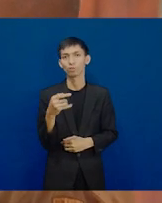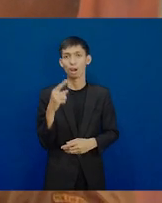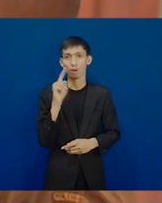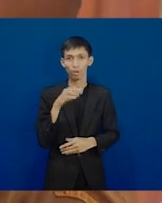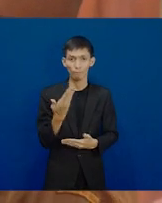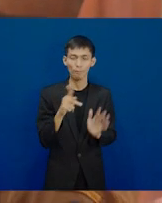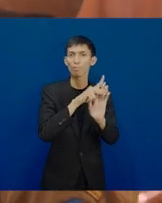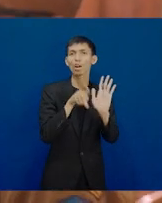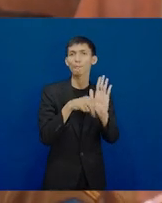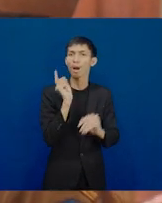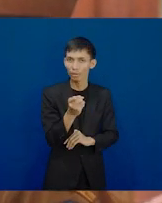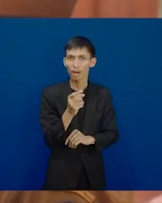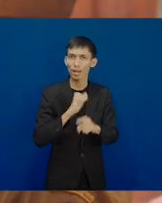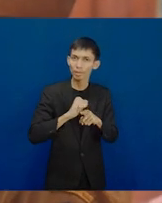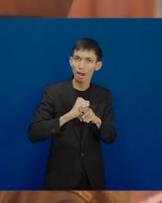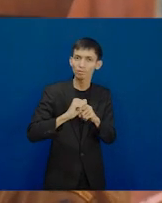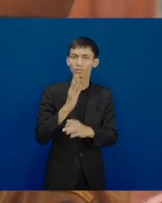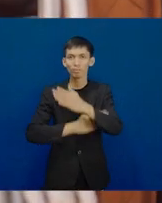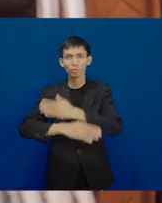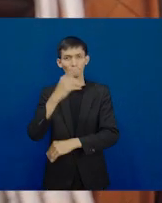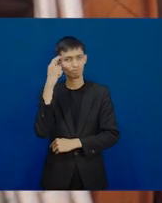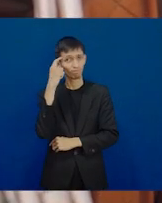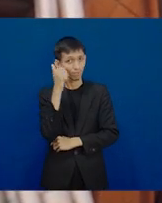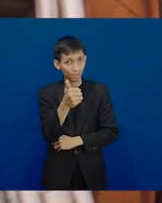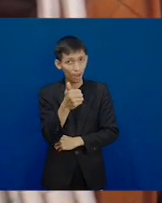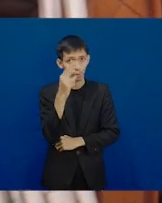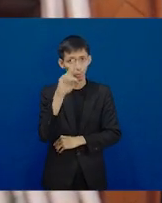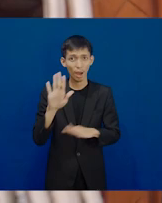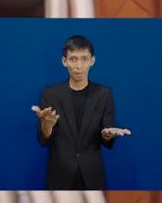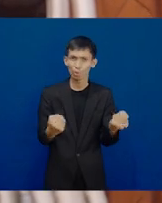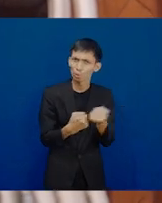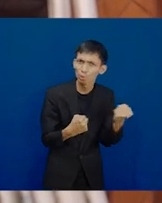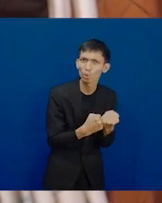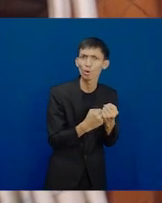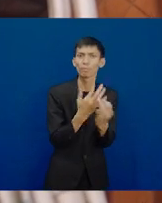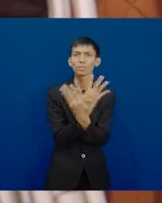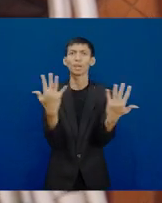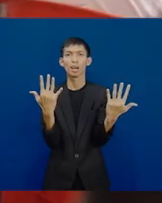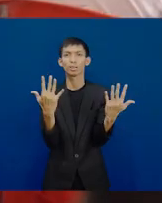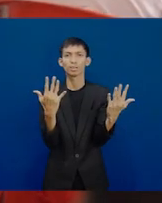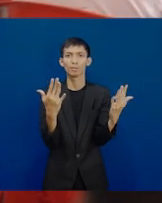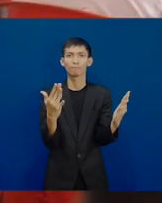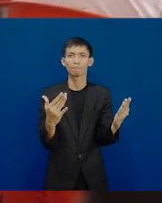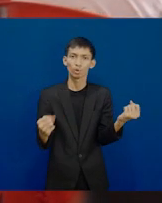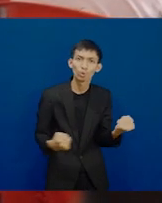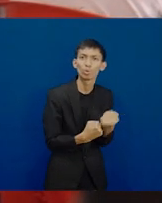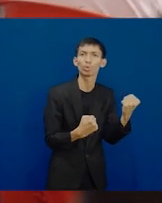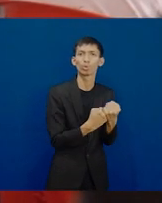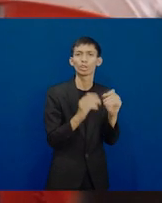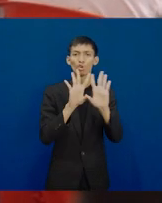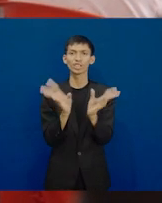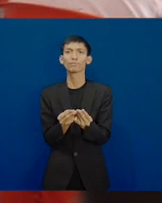pelatihan perspektif divabilitas diharapkan ada interaksi ataupun dukungan masyarakat yang dapat memperkuat inklusi